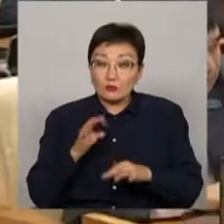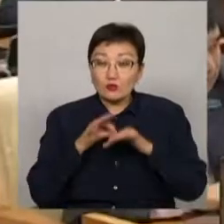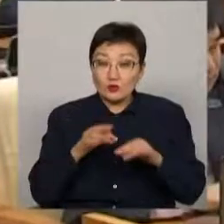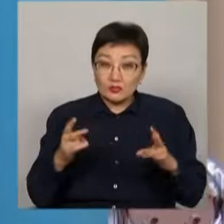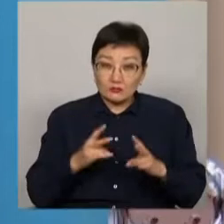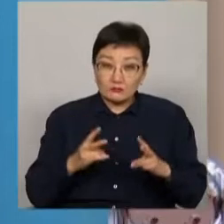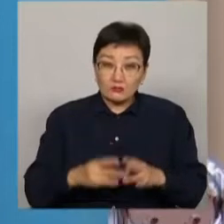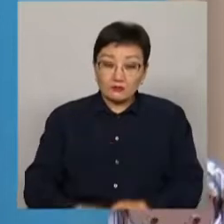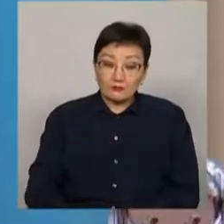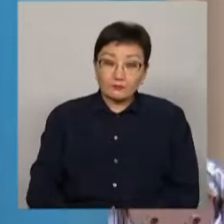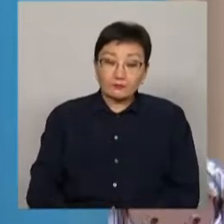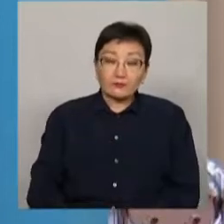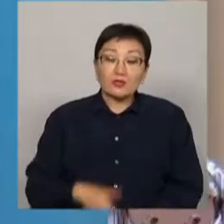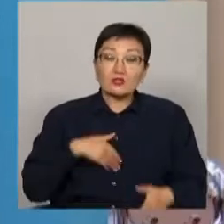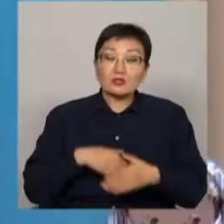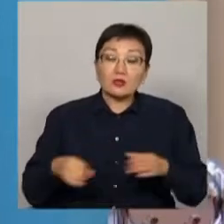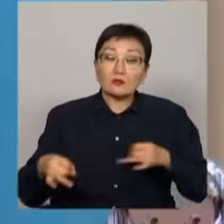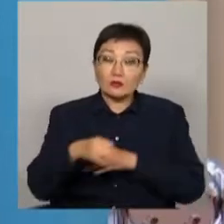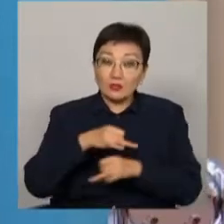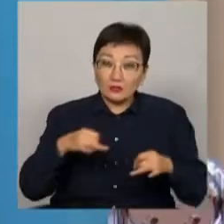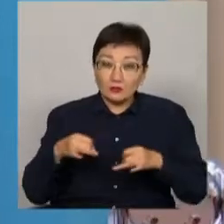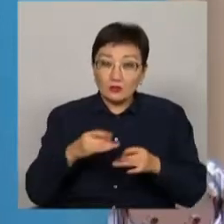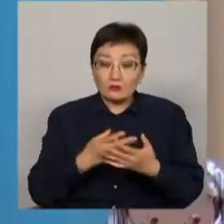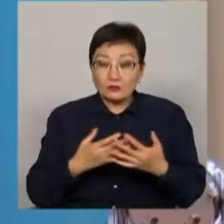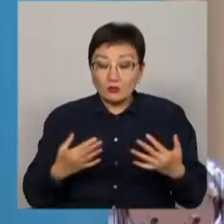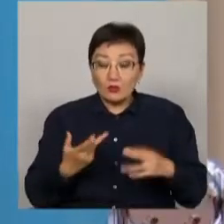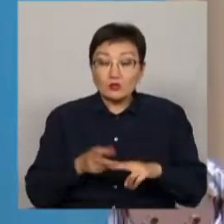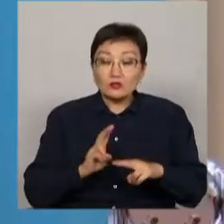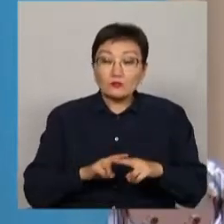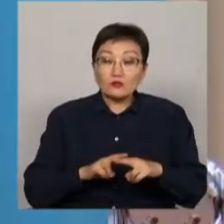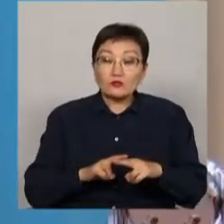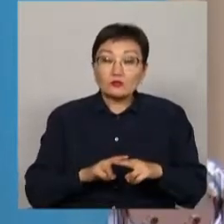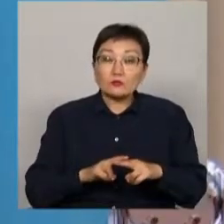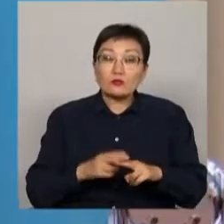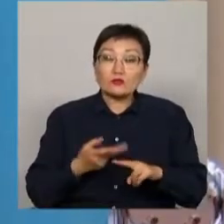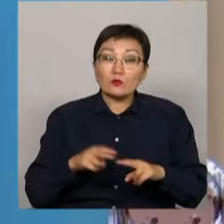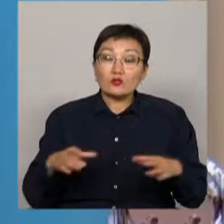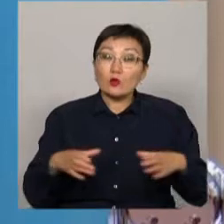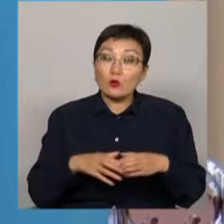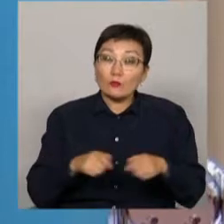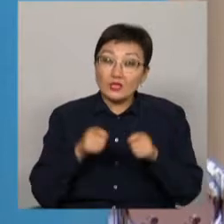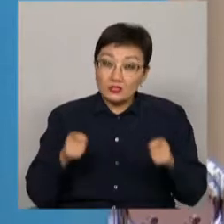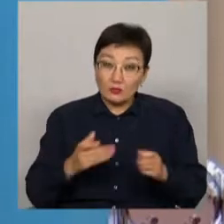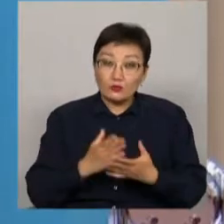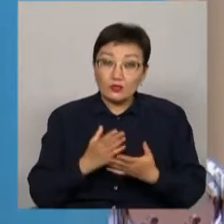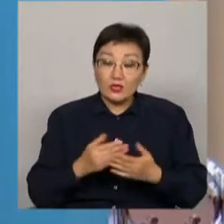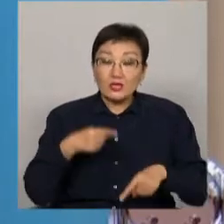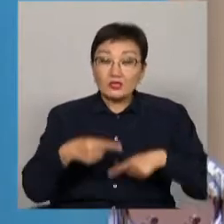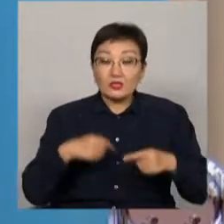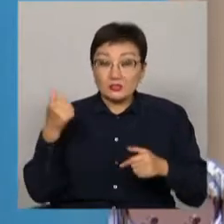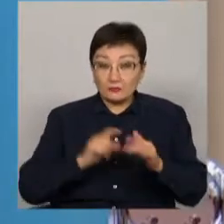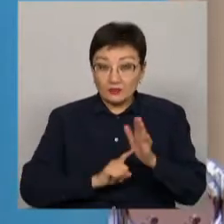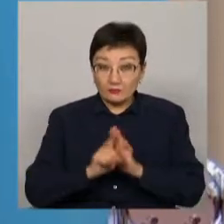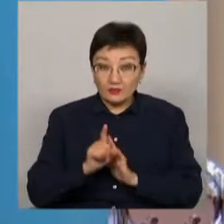деп. Қызу қоғамдық пікірталастар. Міне сол үшін осы құрылып отыр. Қазір енді келесі аптада